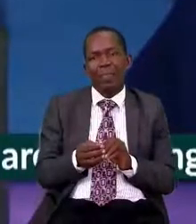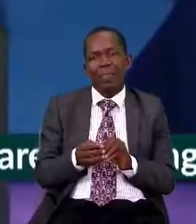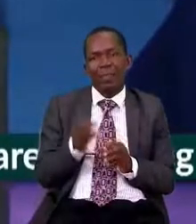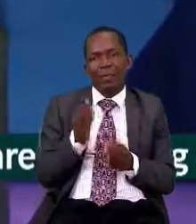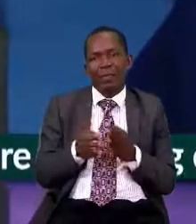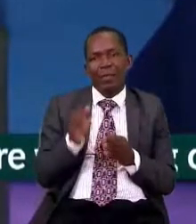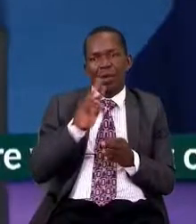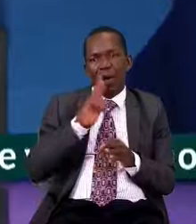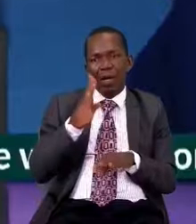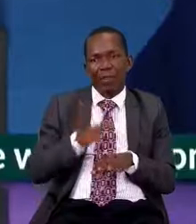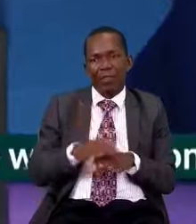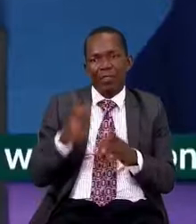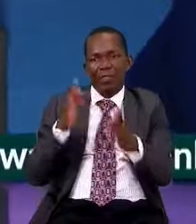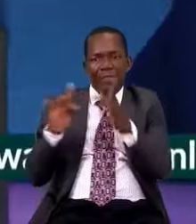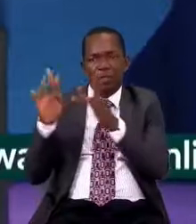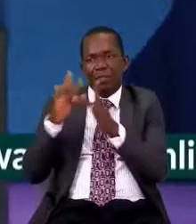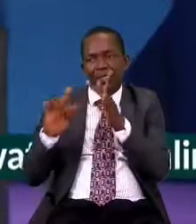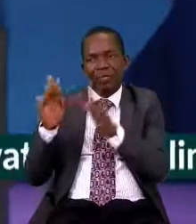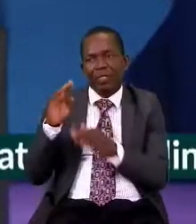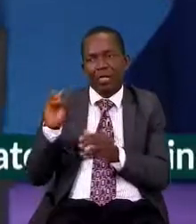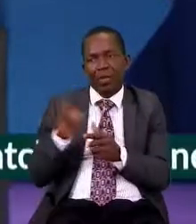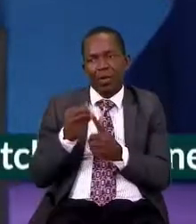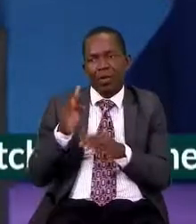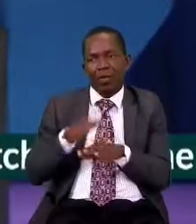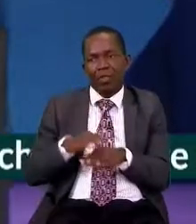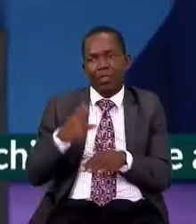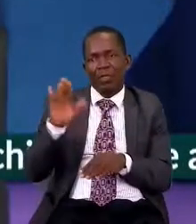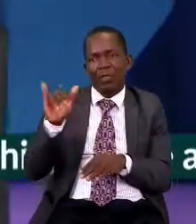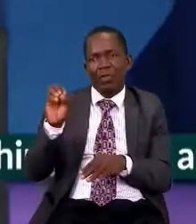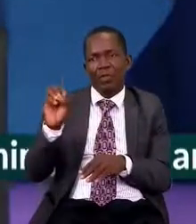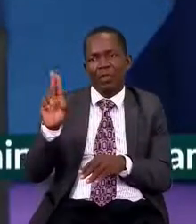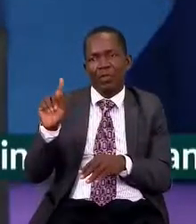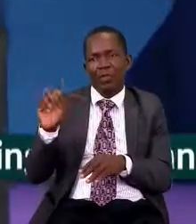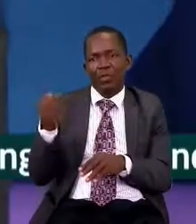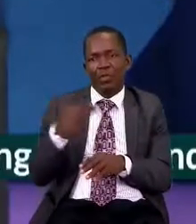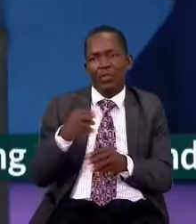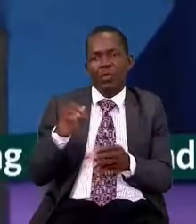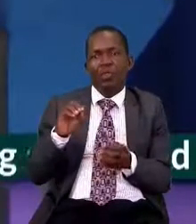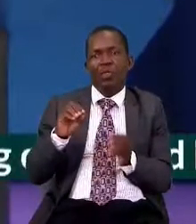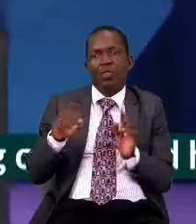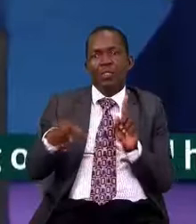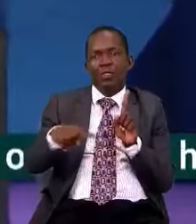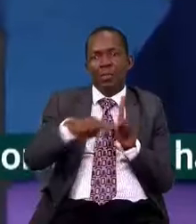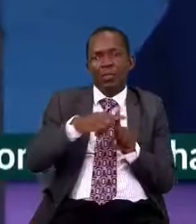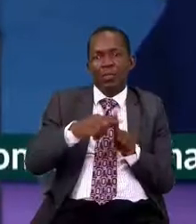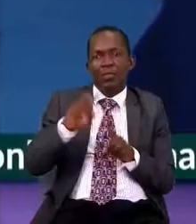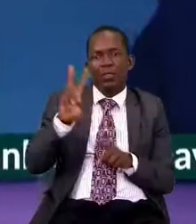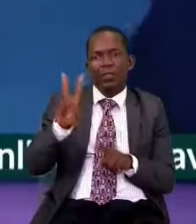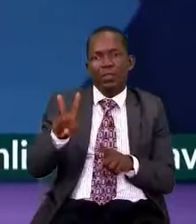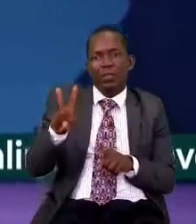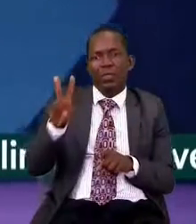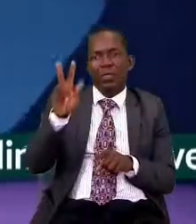de téléphone, plus 234 91 54